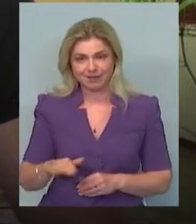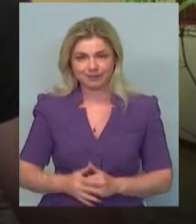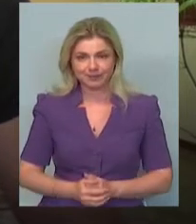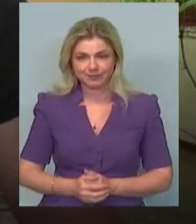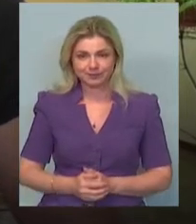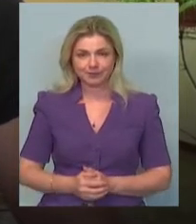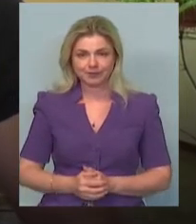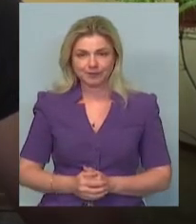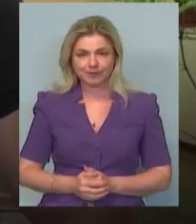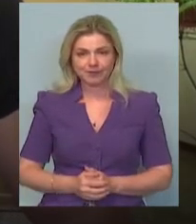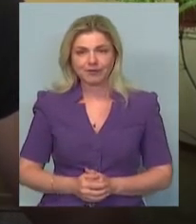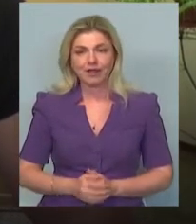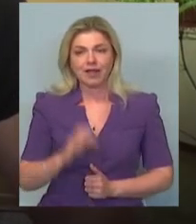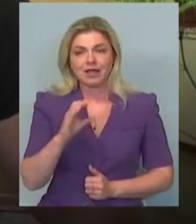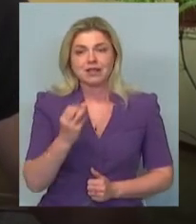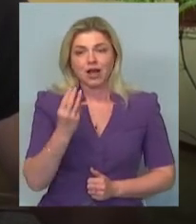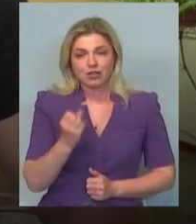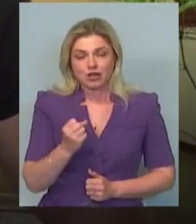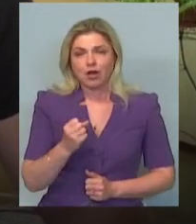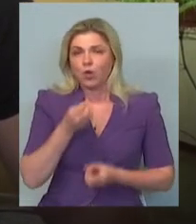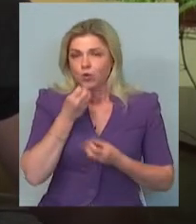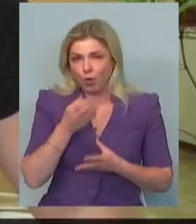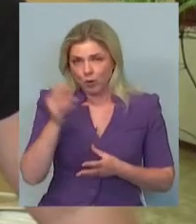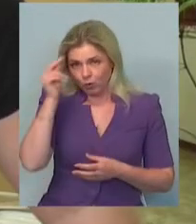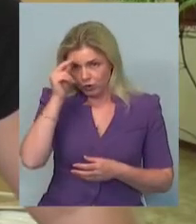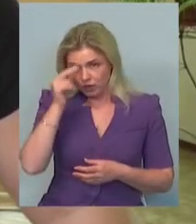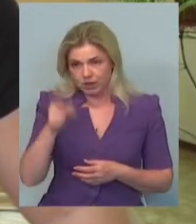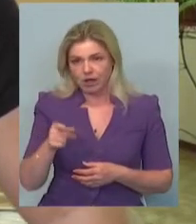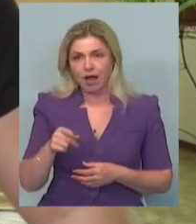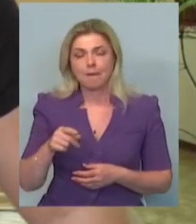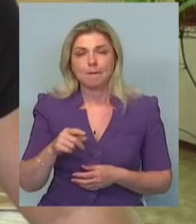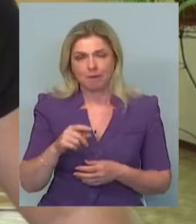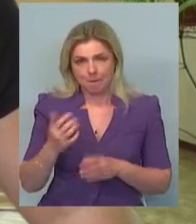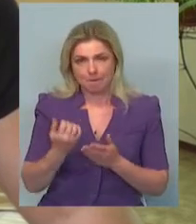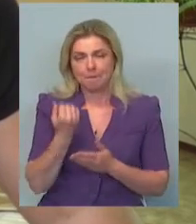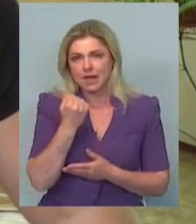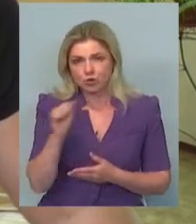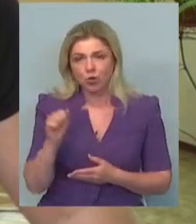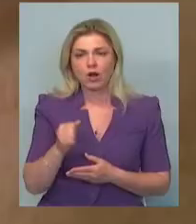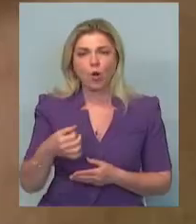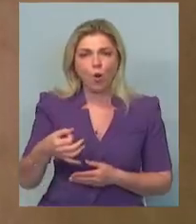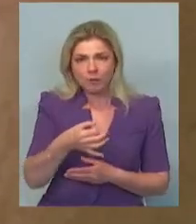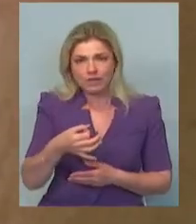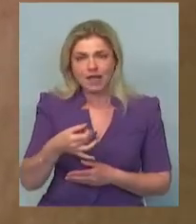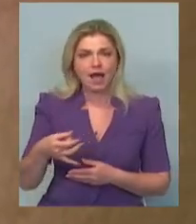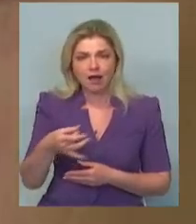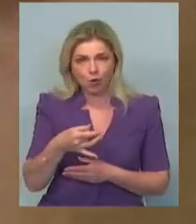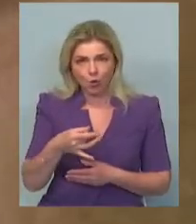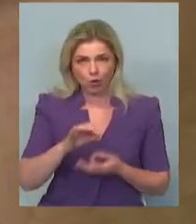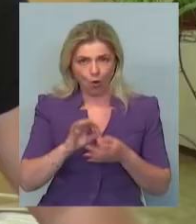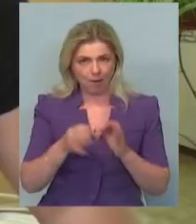дуже добрий, щорічний призер олімпіад, ну, безпосередньо з фізики теж, як обласних, так і районних. Підготовка